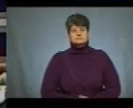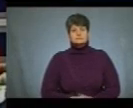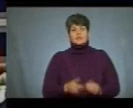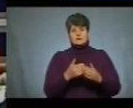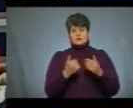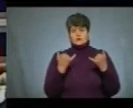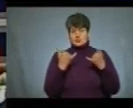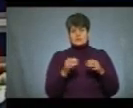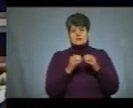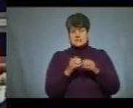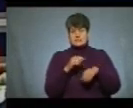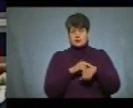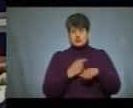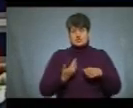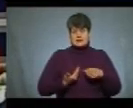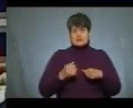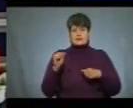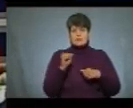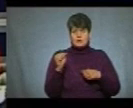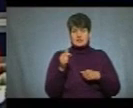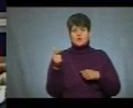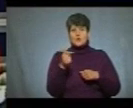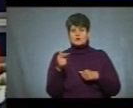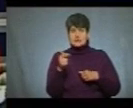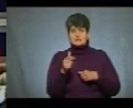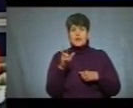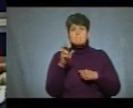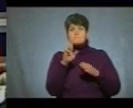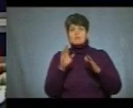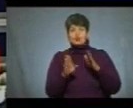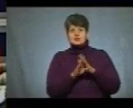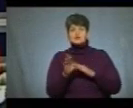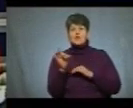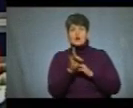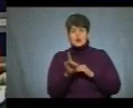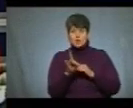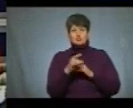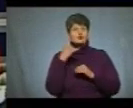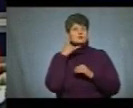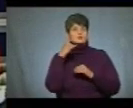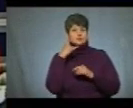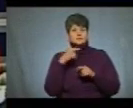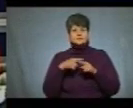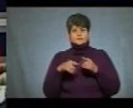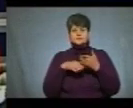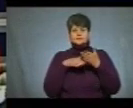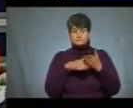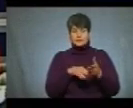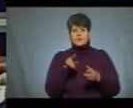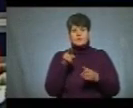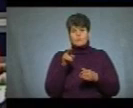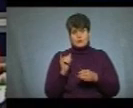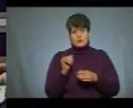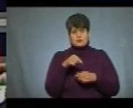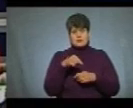Сьогодні з 10-ї години жителі Теребовлянського, Гусятинського і Підволочиського районів викликають лікарів швидкої за допомогою диспетчерів